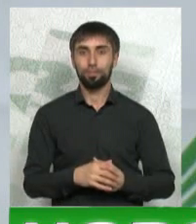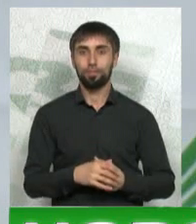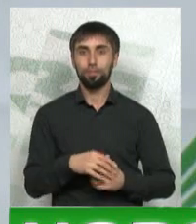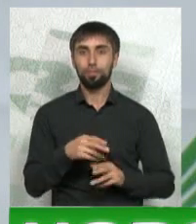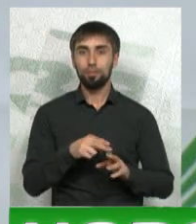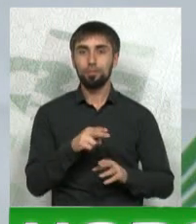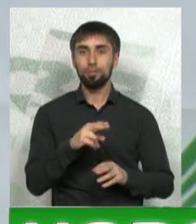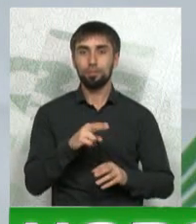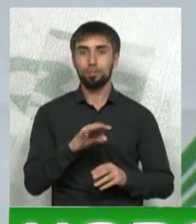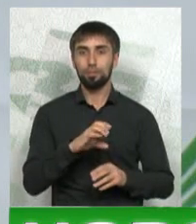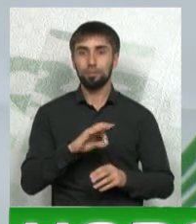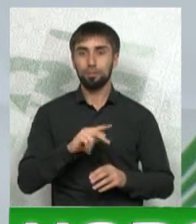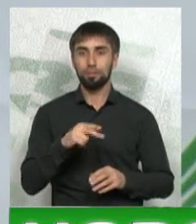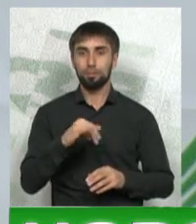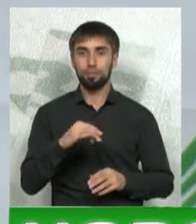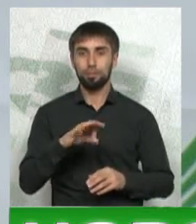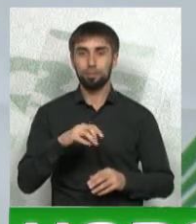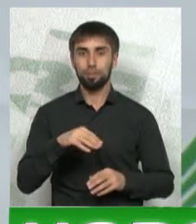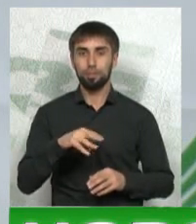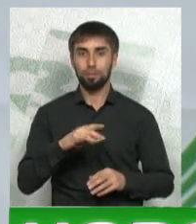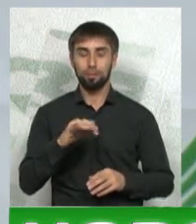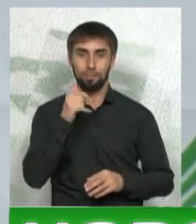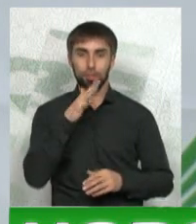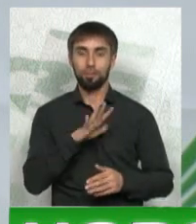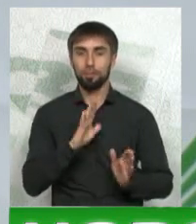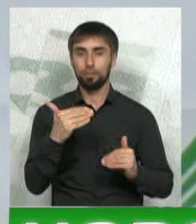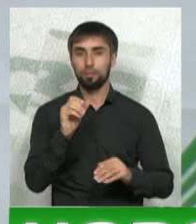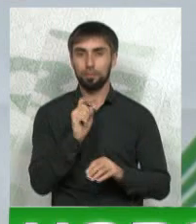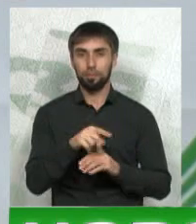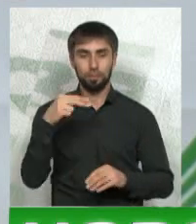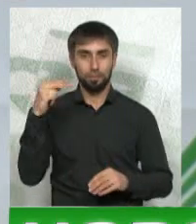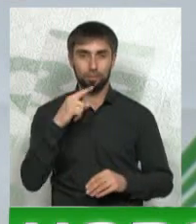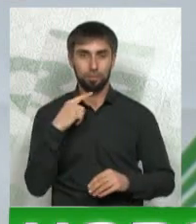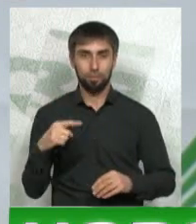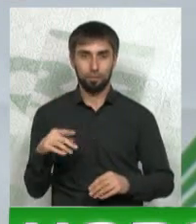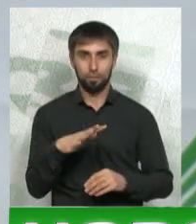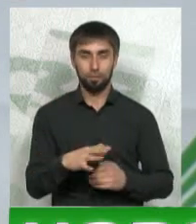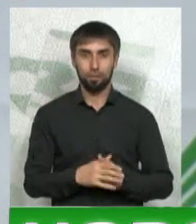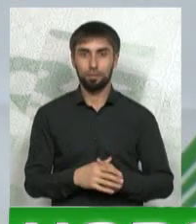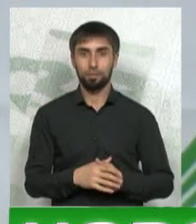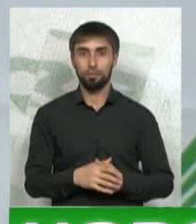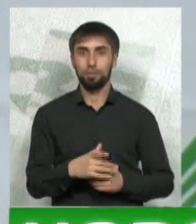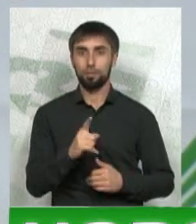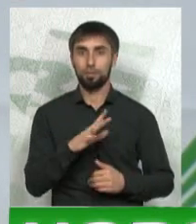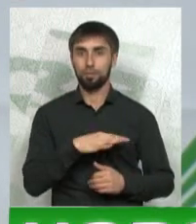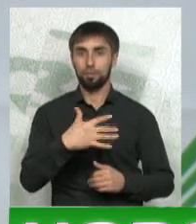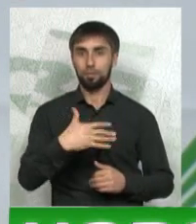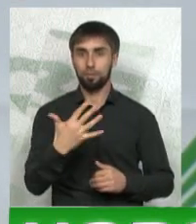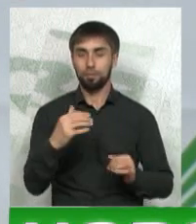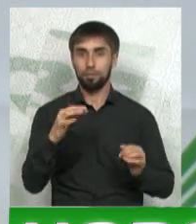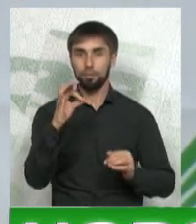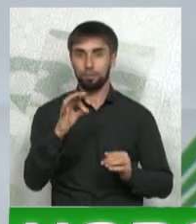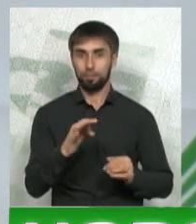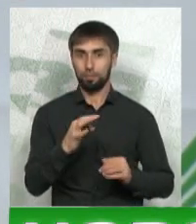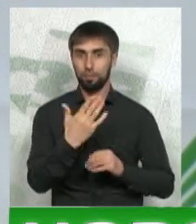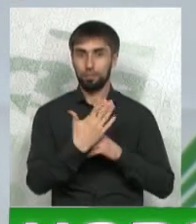отметку, которая есть, которая в рамках указа президента страны, достичь отметку до